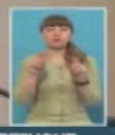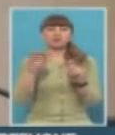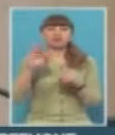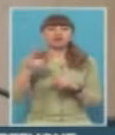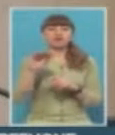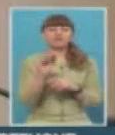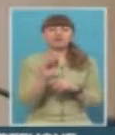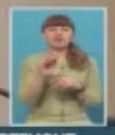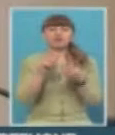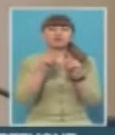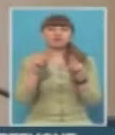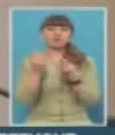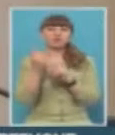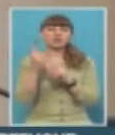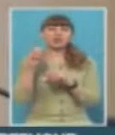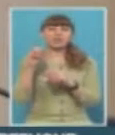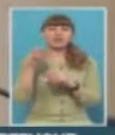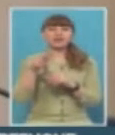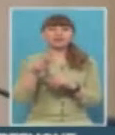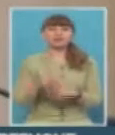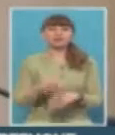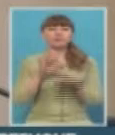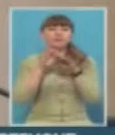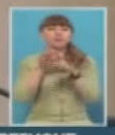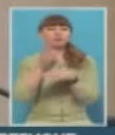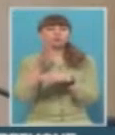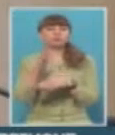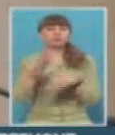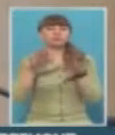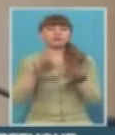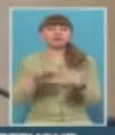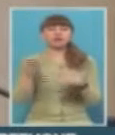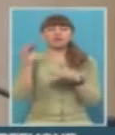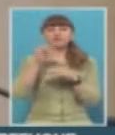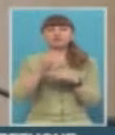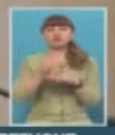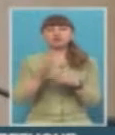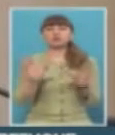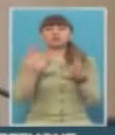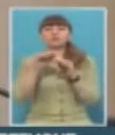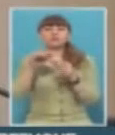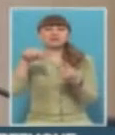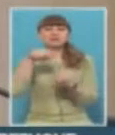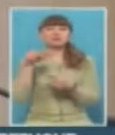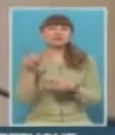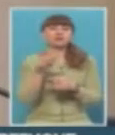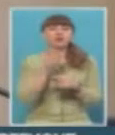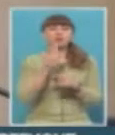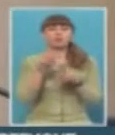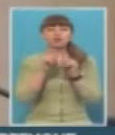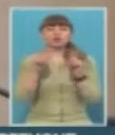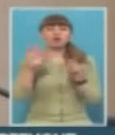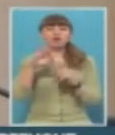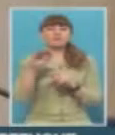будет где-то 11 апреля. Будем проводить там вечер с меценатами, вручать будем, и будет открытие